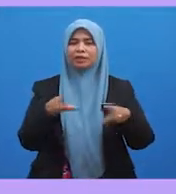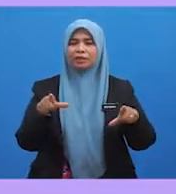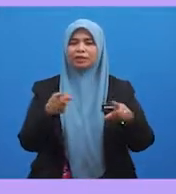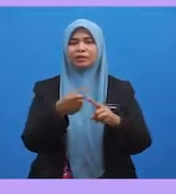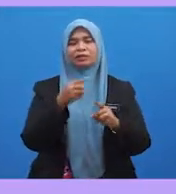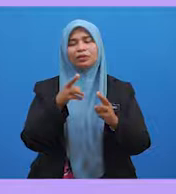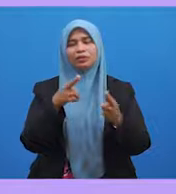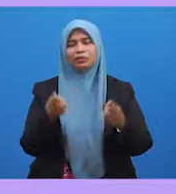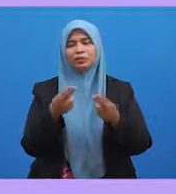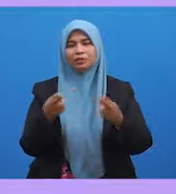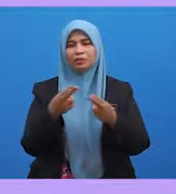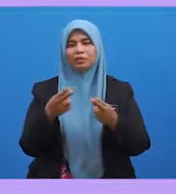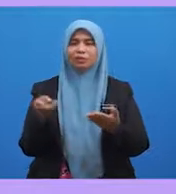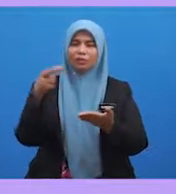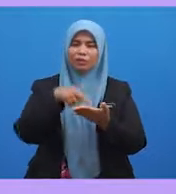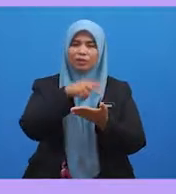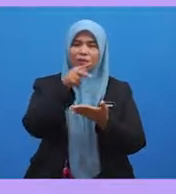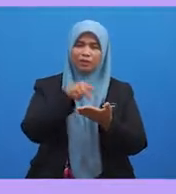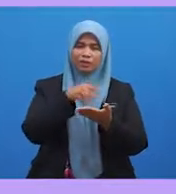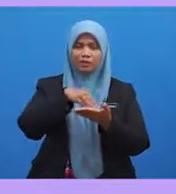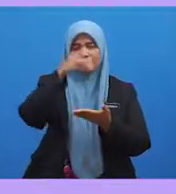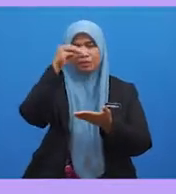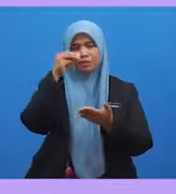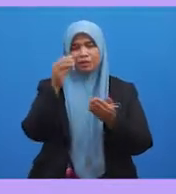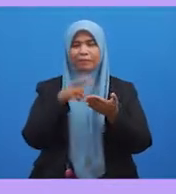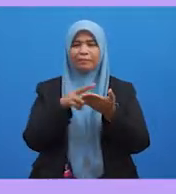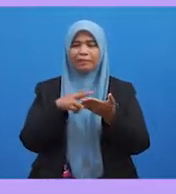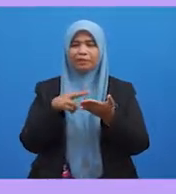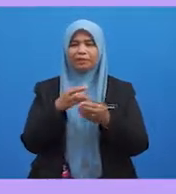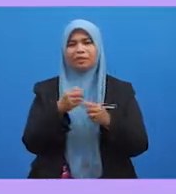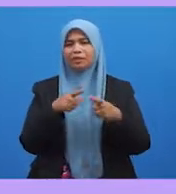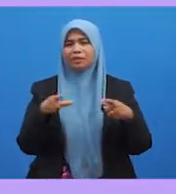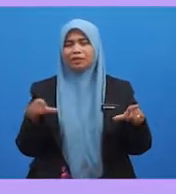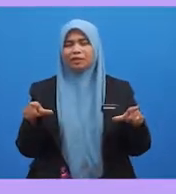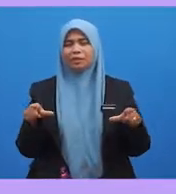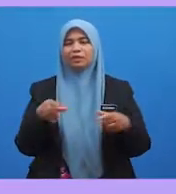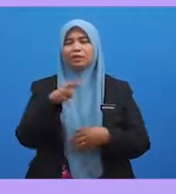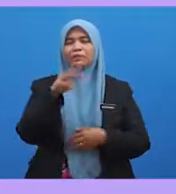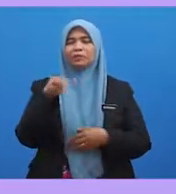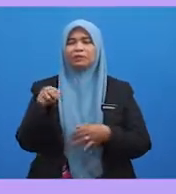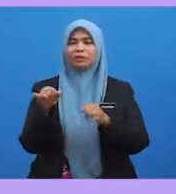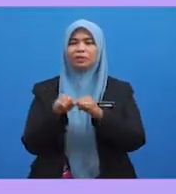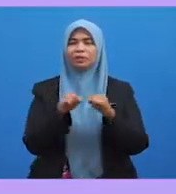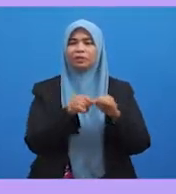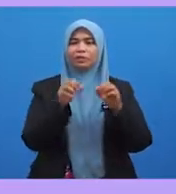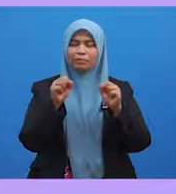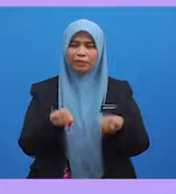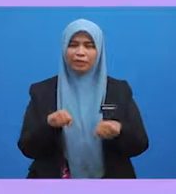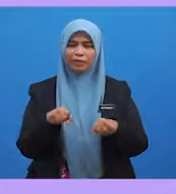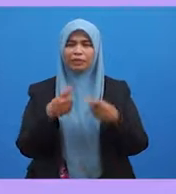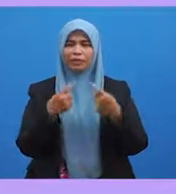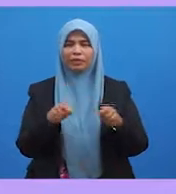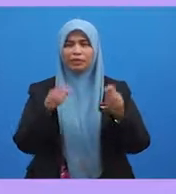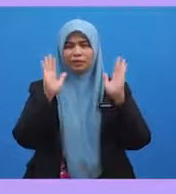Selain dari berusaha, mengulang kaji pelajaran dengan membaca dan sebagainya, murid-murid juga